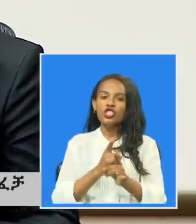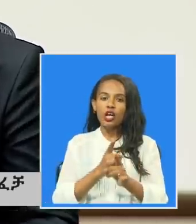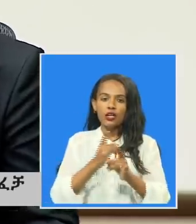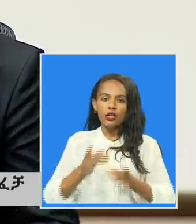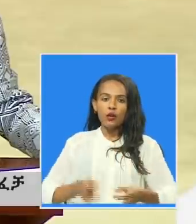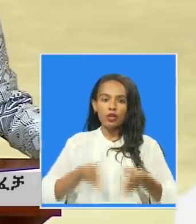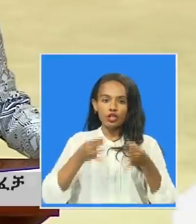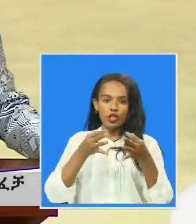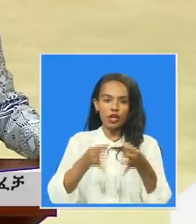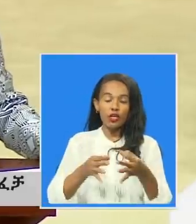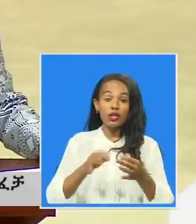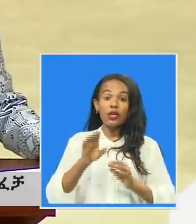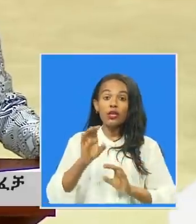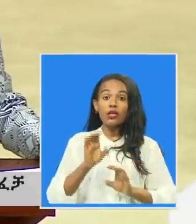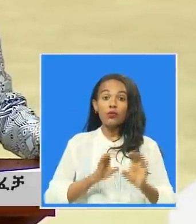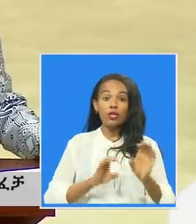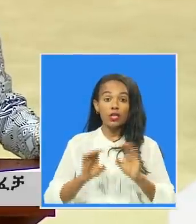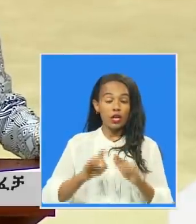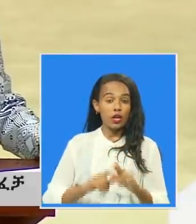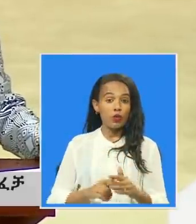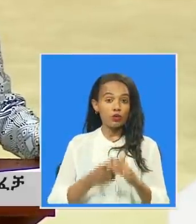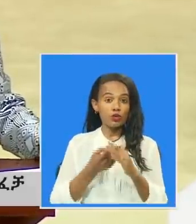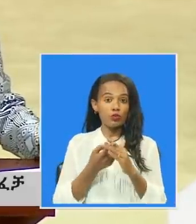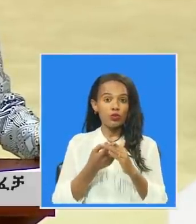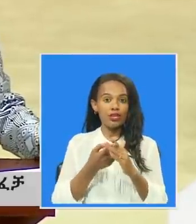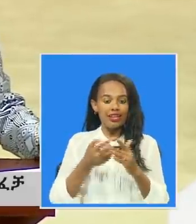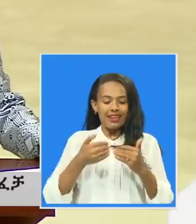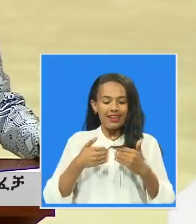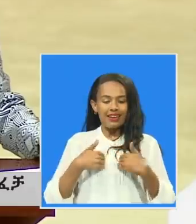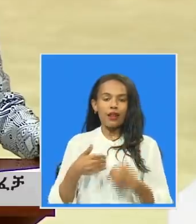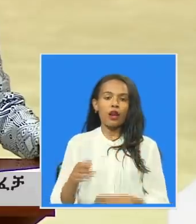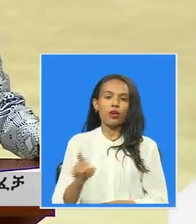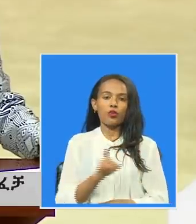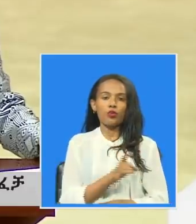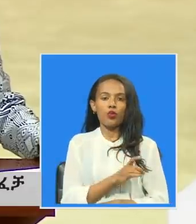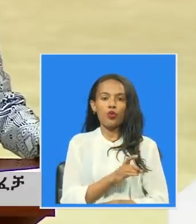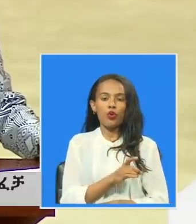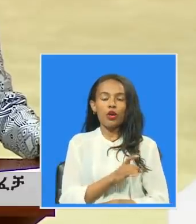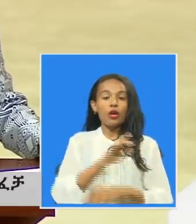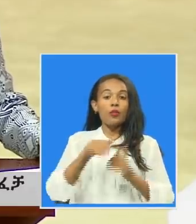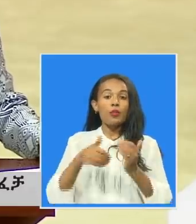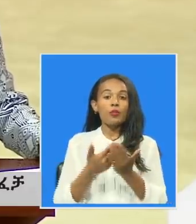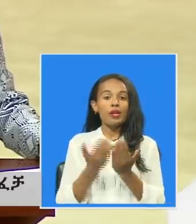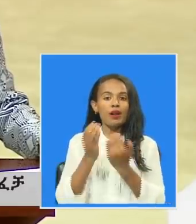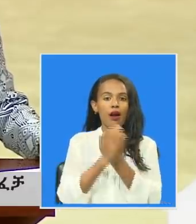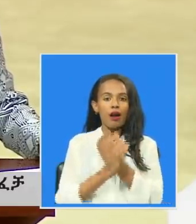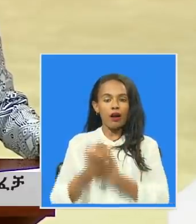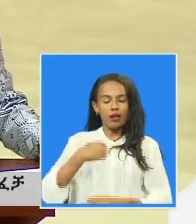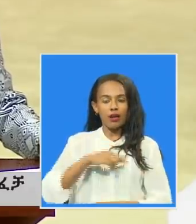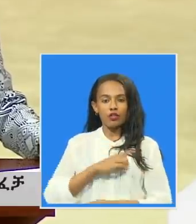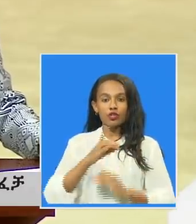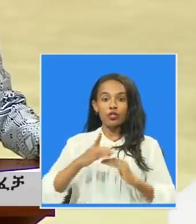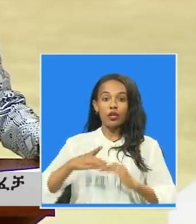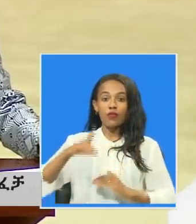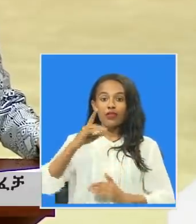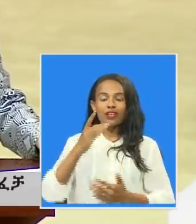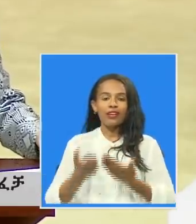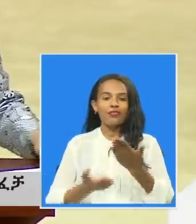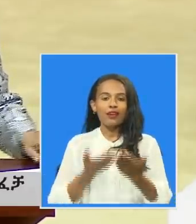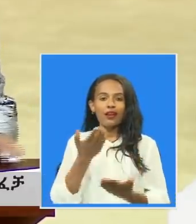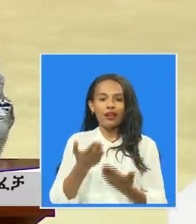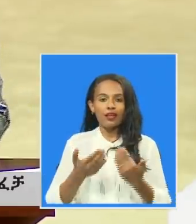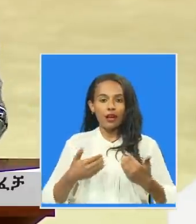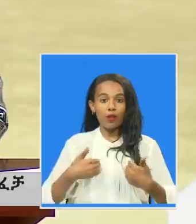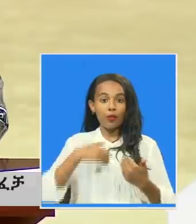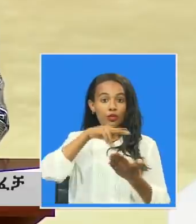ለማሸጋገር የሚደረገው ጅምር እንዳለ ሆኖ በመላ ሀገራችን ከፍተኛ ተገልጋይ